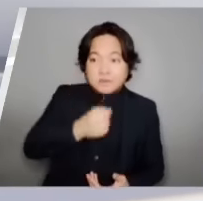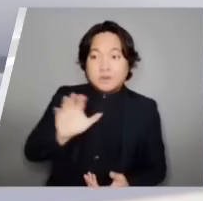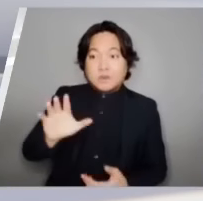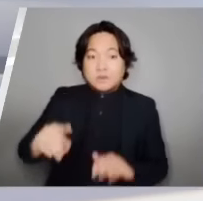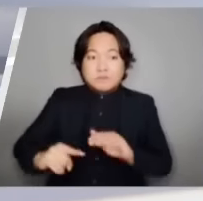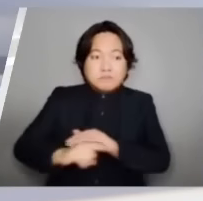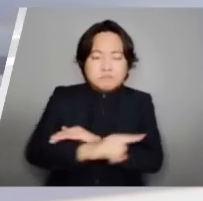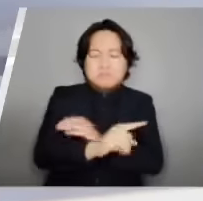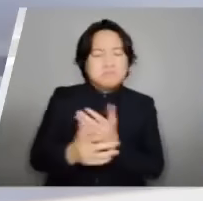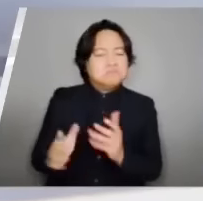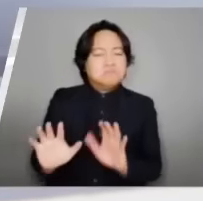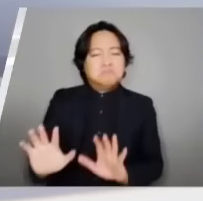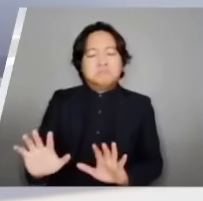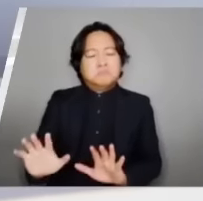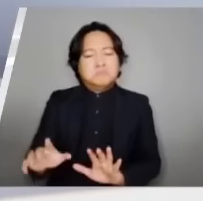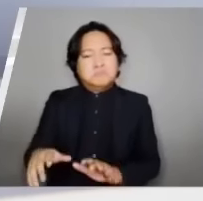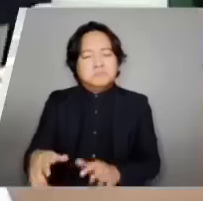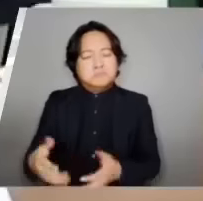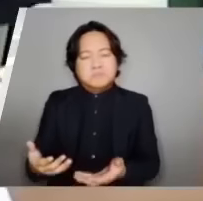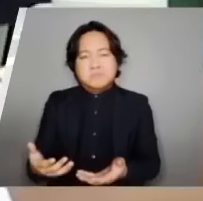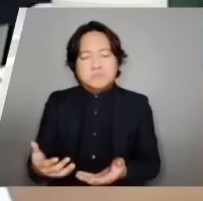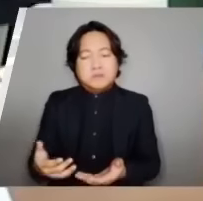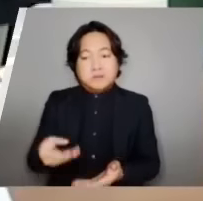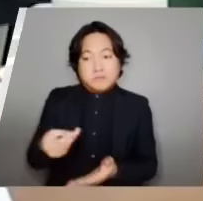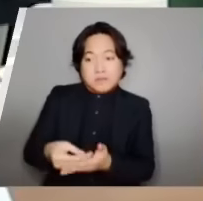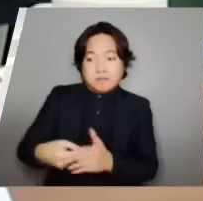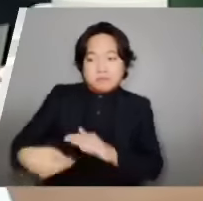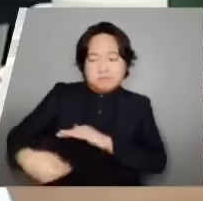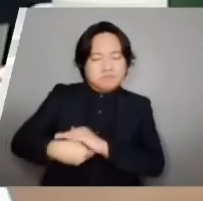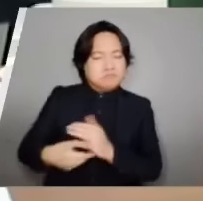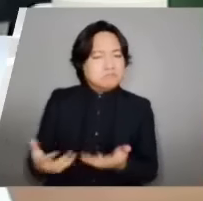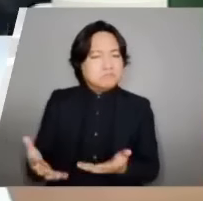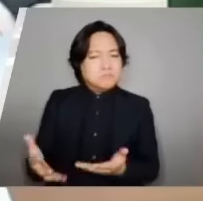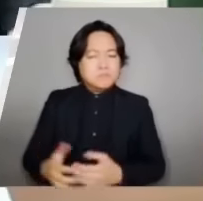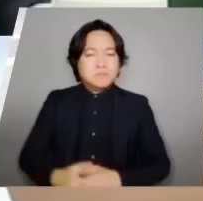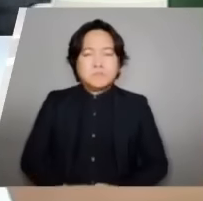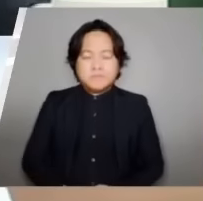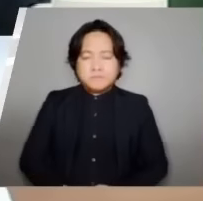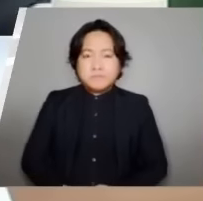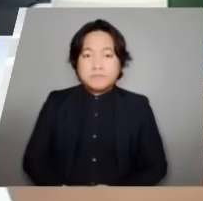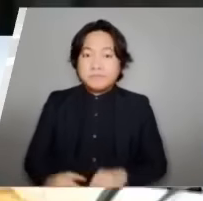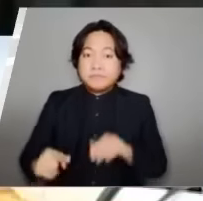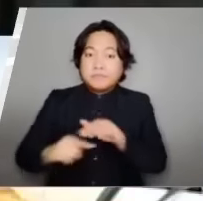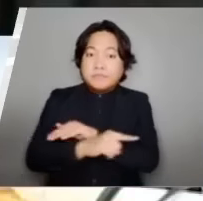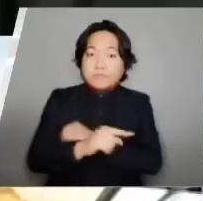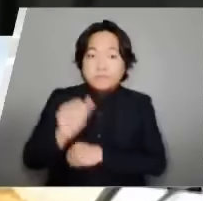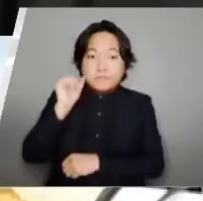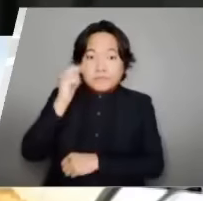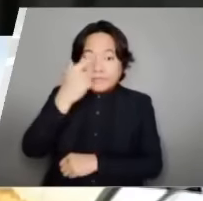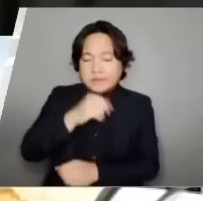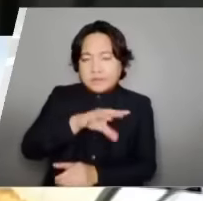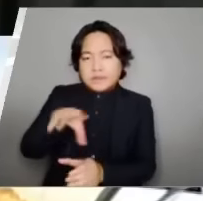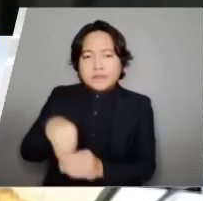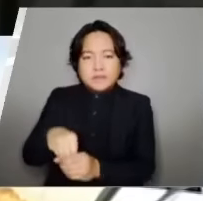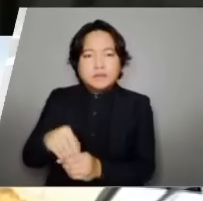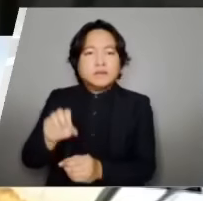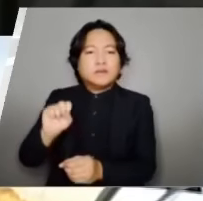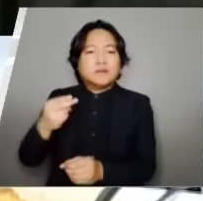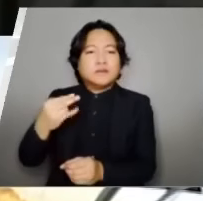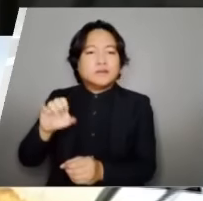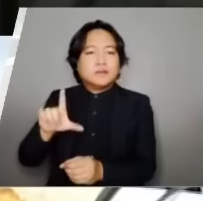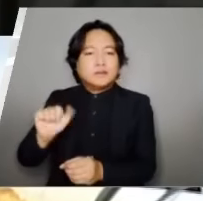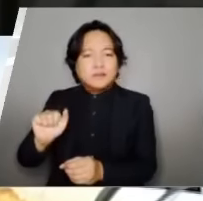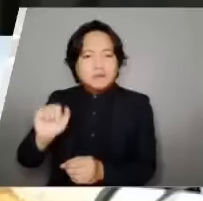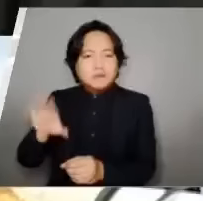ako tumatanggap ng pera sa kanya. Kasamang tumakas ni Alice ang sinasabing kapatid niya na si Sheila na nasa kustodiya